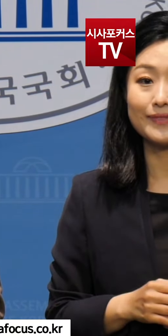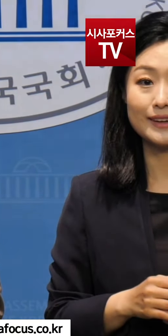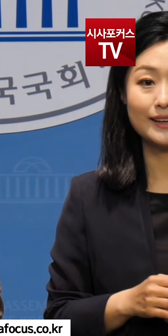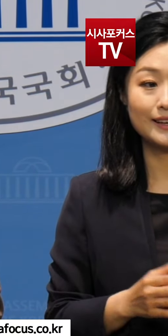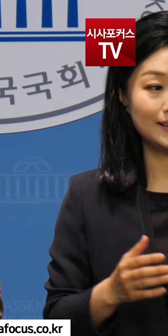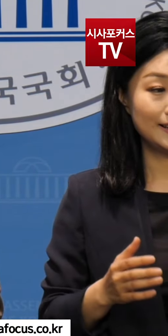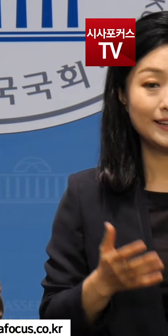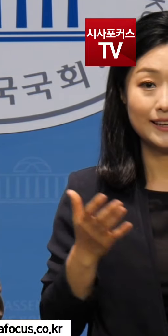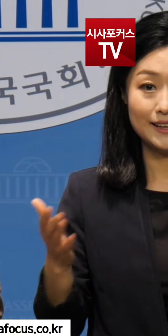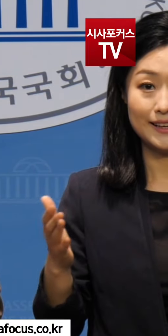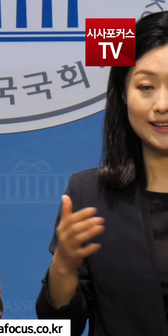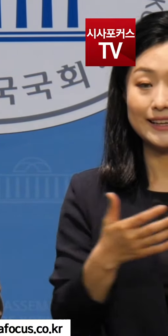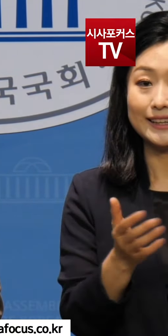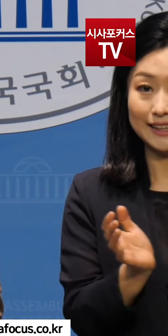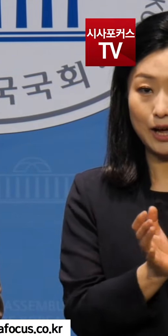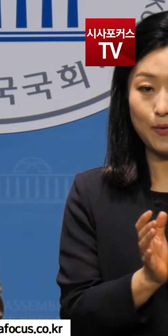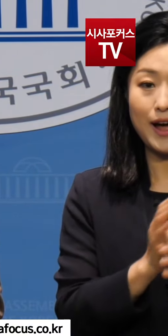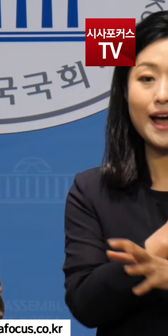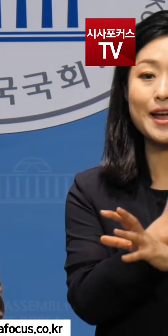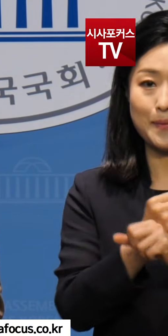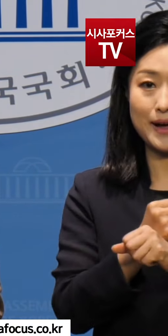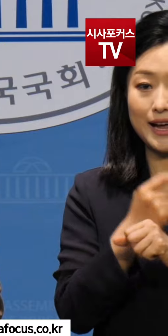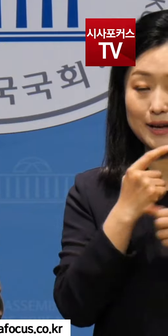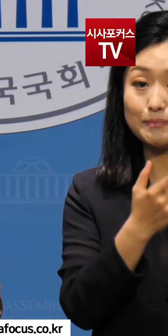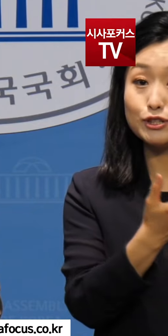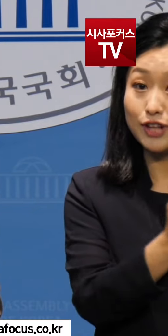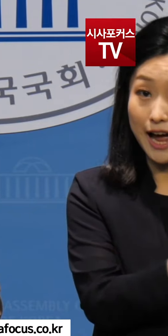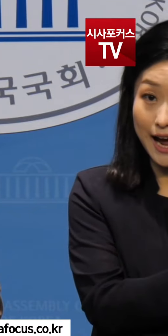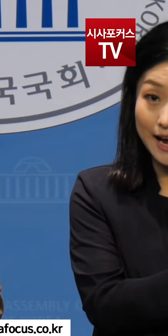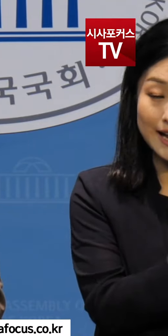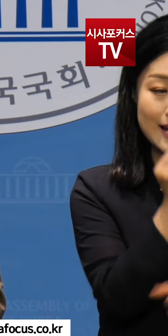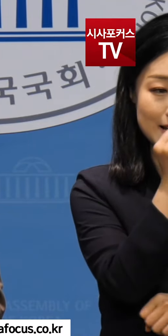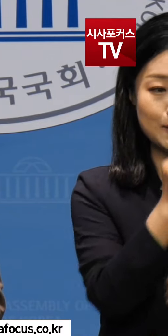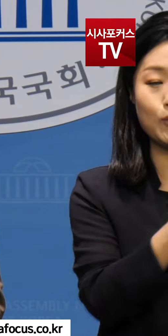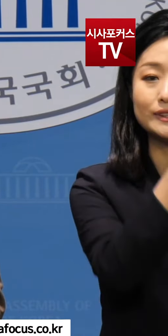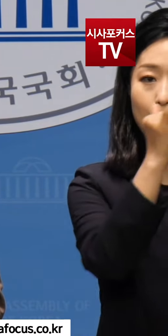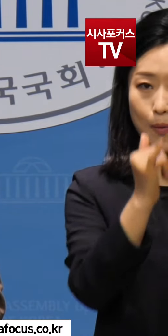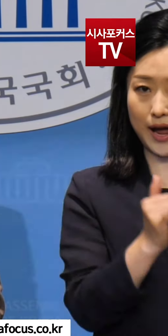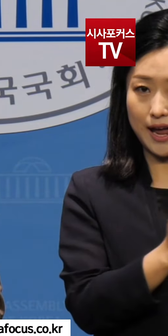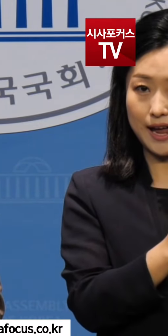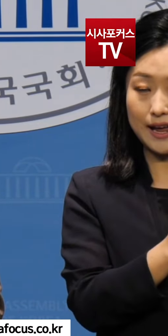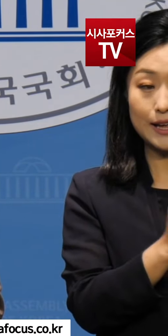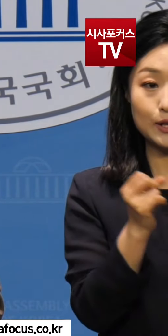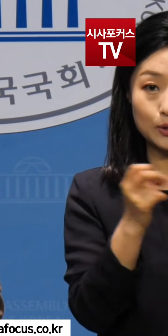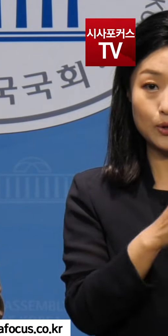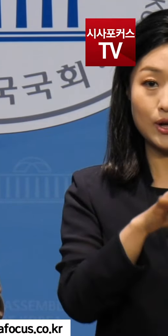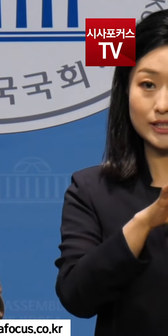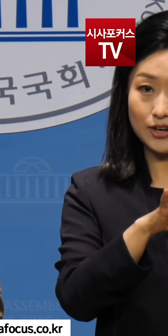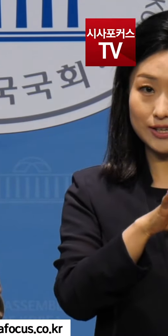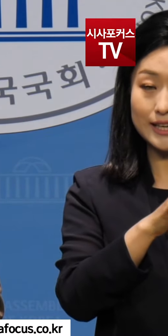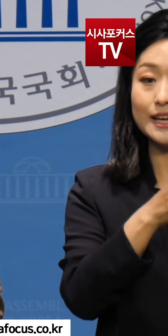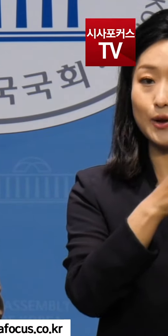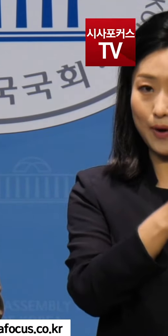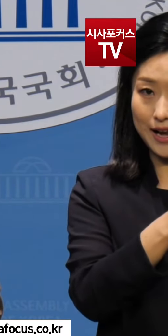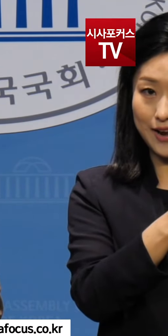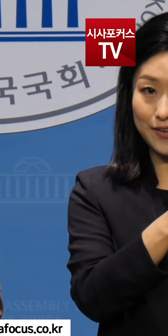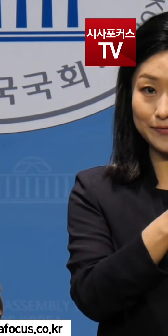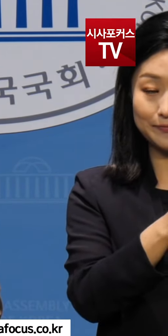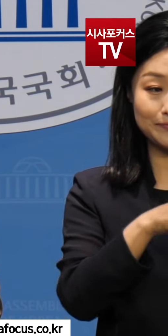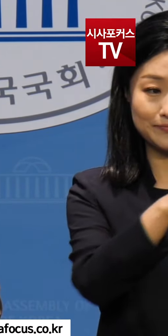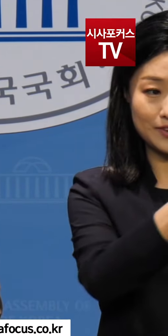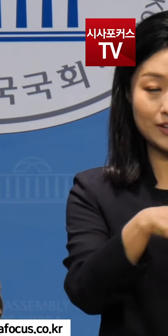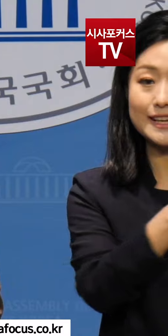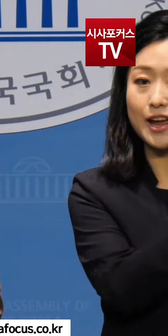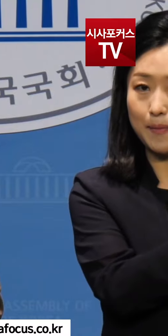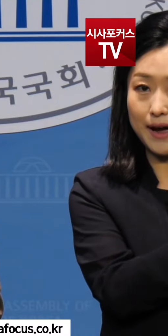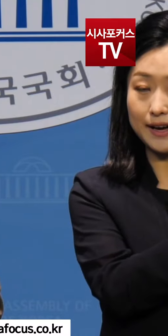정당들과 협약을 맺습니다. 더불어민주당과는 기본사회 모델과 에너지 저연안과 관련된 정책